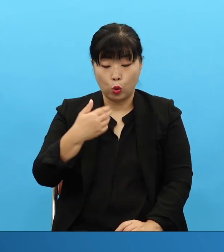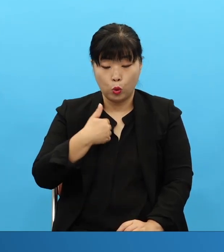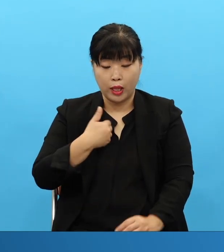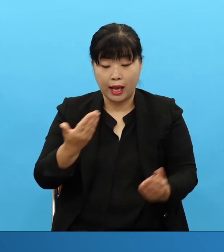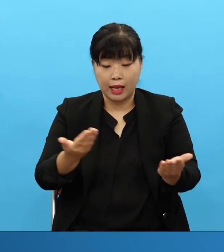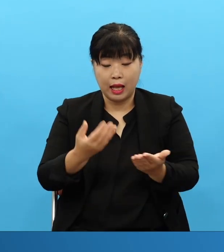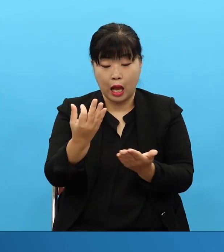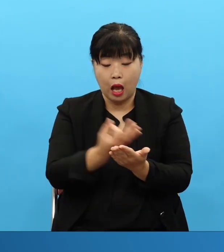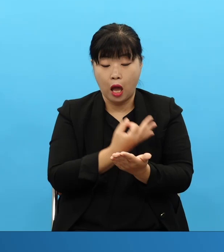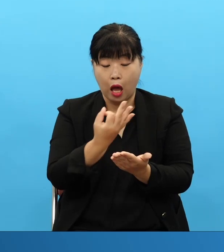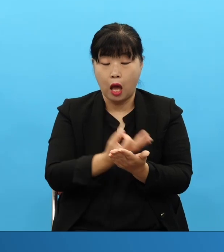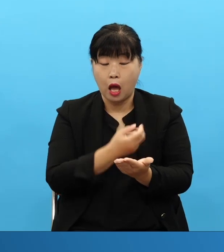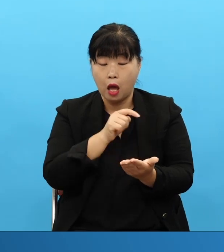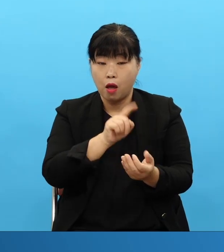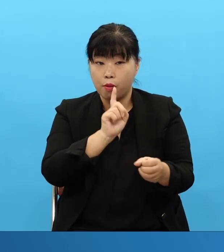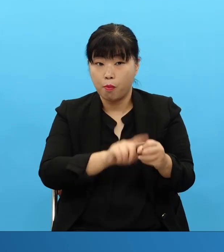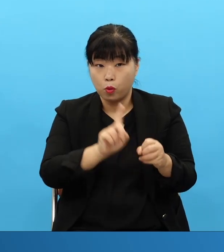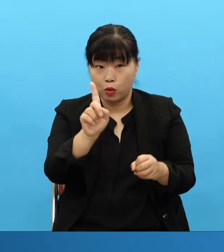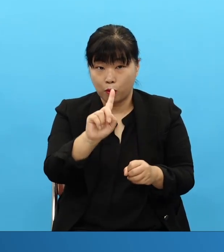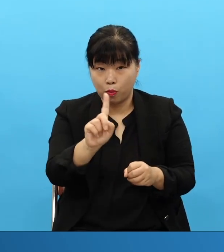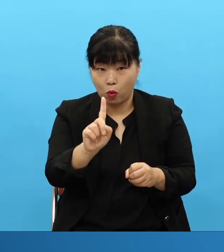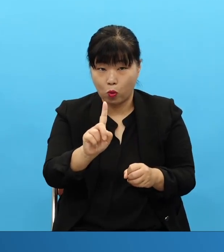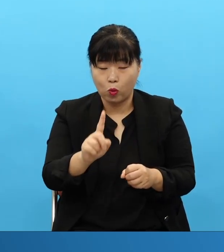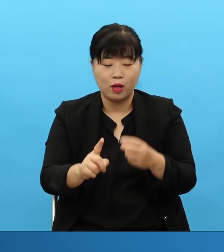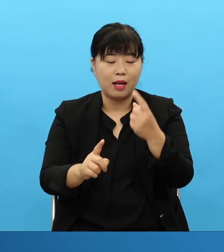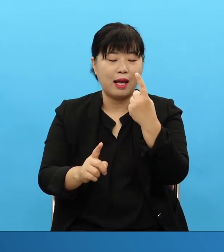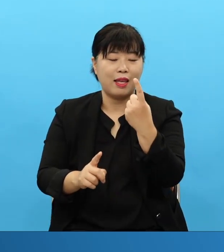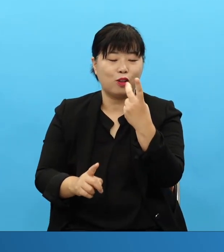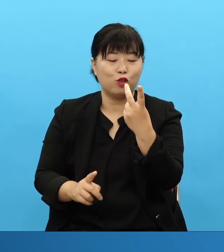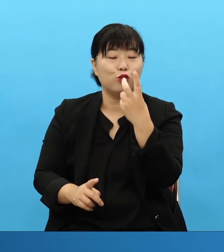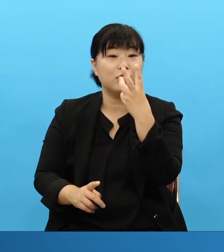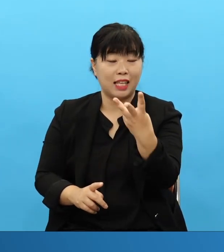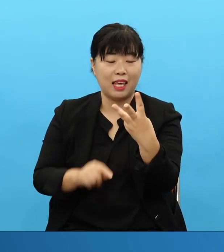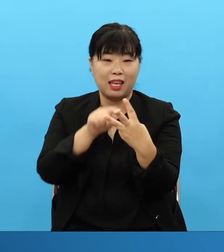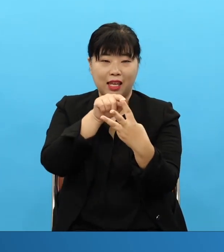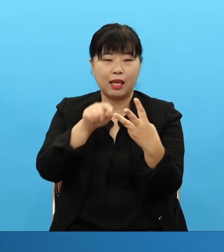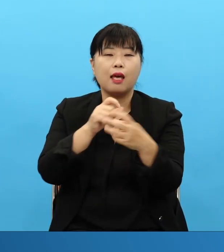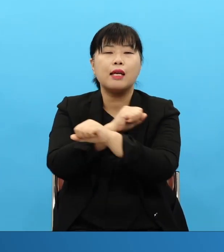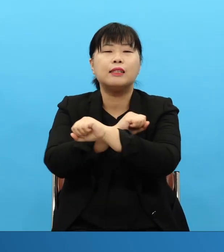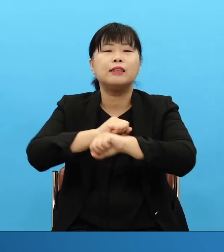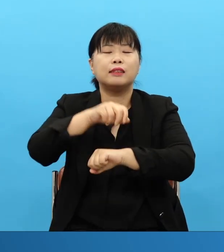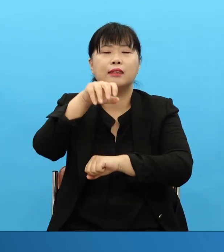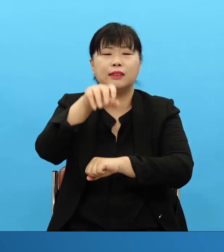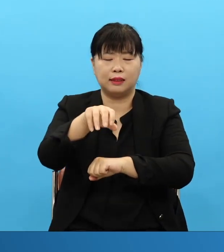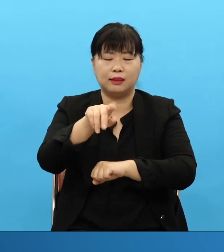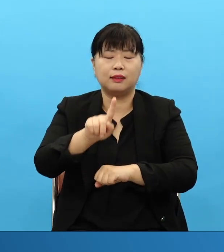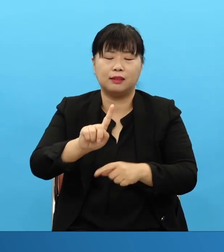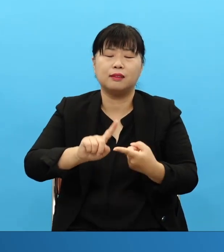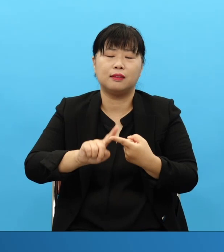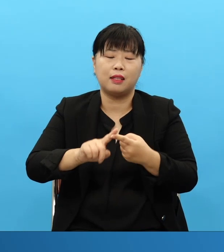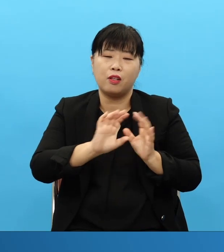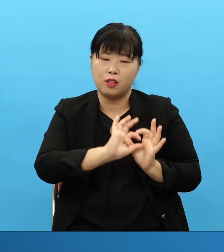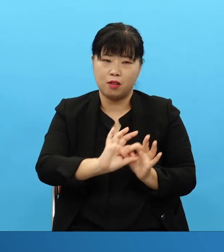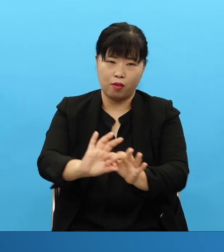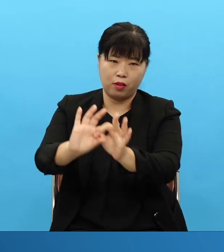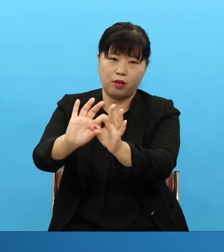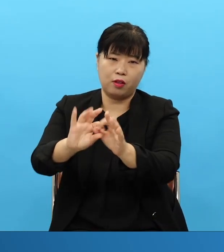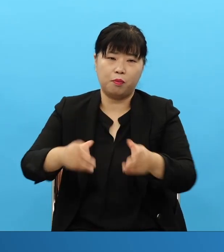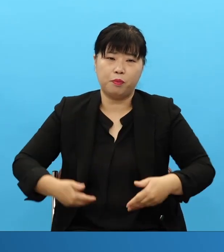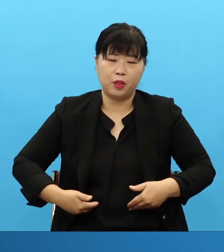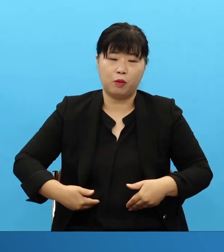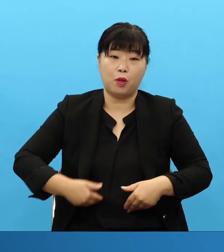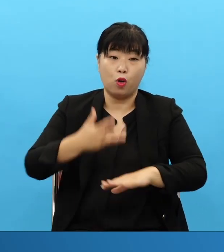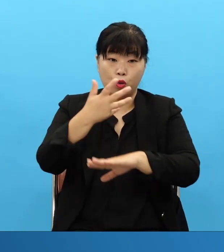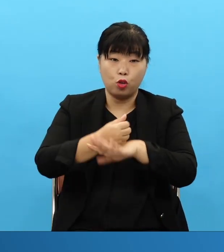세 가지 뜰 여기에 반드시 24, 25 영혼이 돼야 돼요. And for your business, you must have the 3 courtyards, and